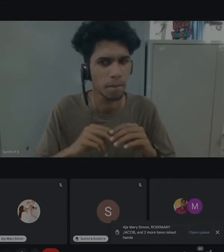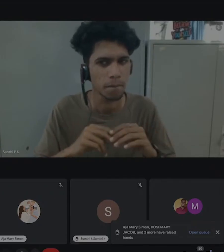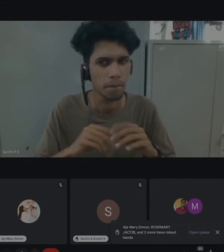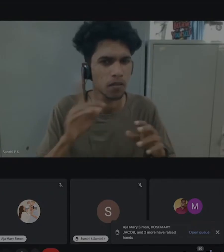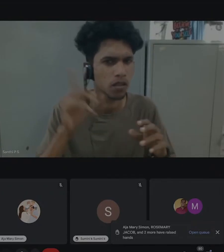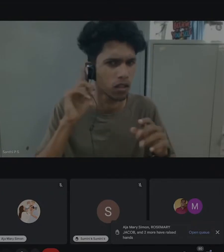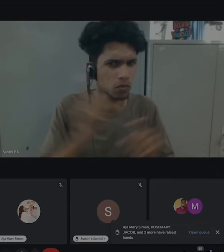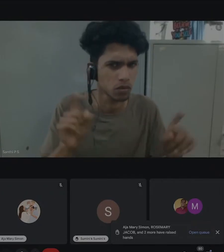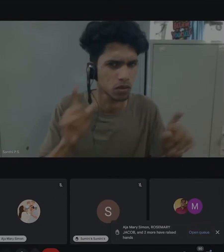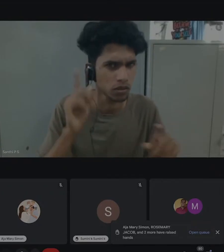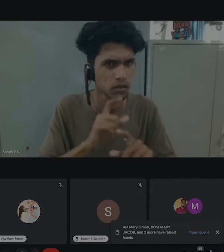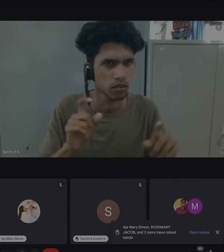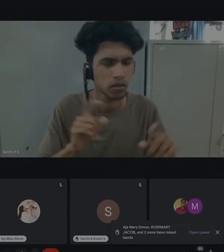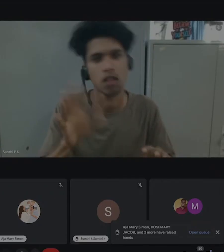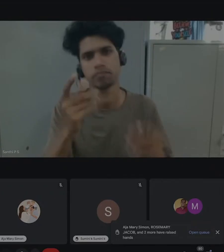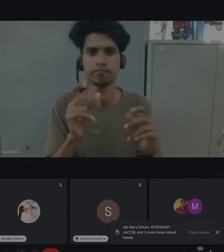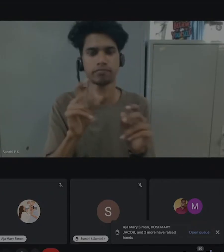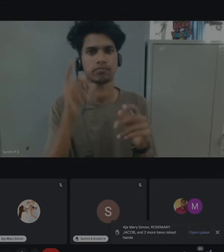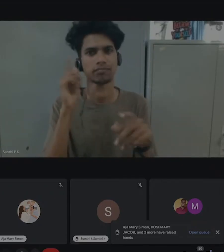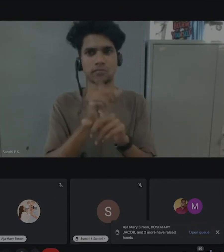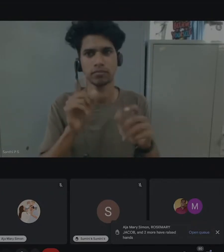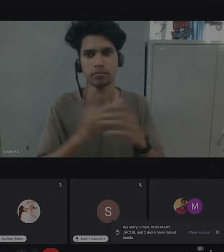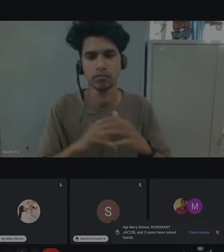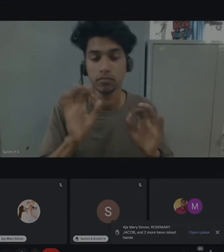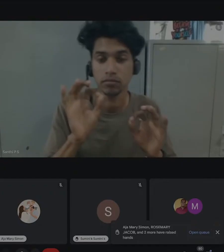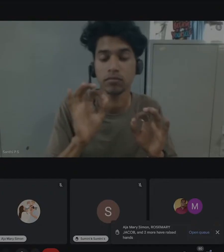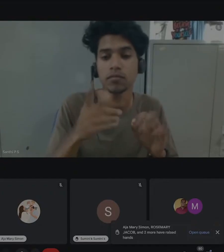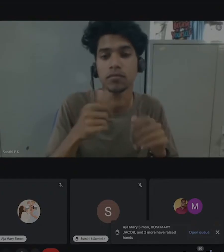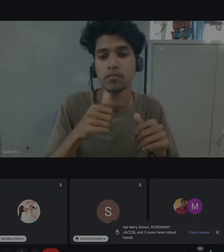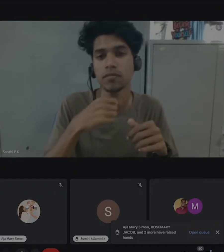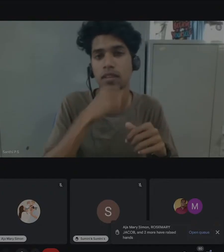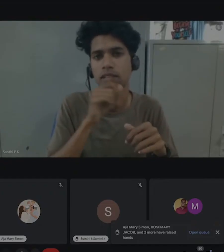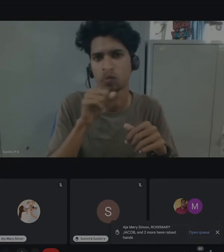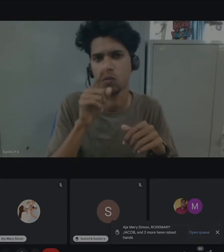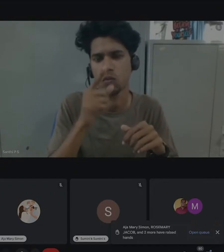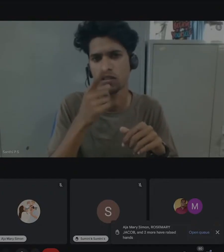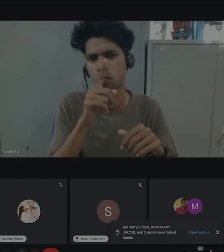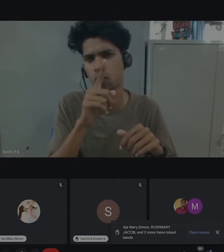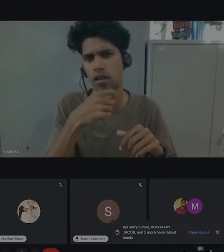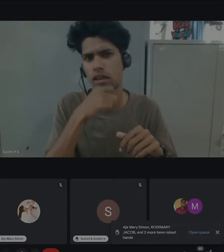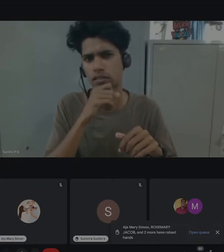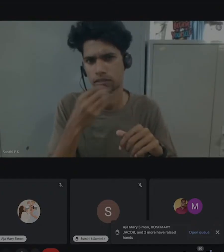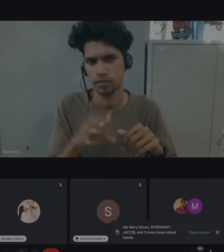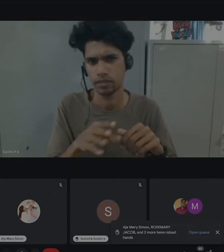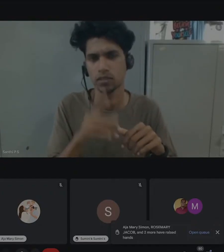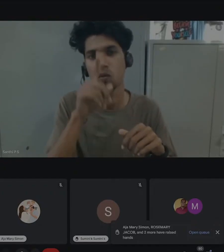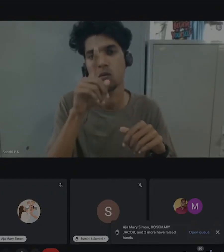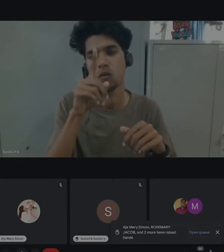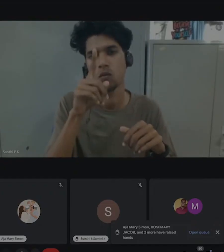കേൾക്കാമോ? ഇപ്പൊ കേക്കാം. 1.25 വയസ്സെന്നല്ലേ പറഞ്ഞത് കുട്ടിക്ക്? അല്ല, 1 വയസ്സും 8